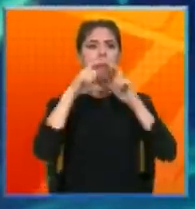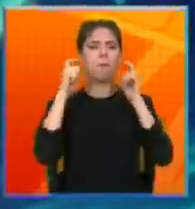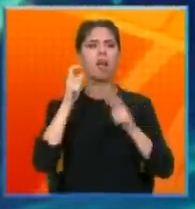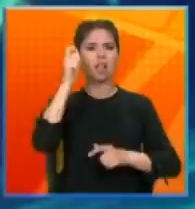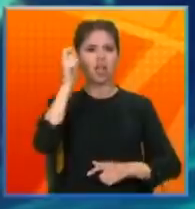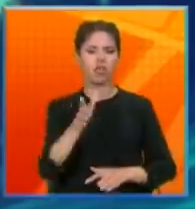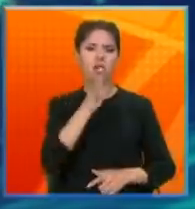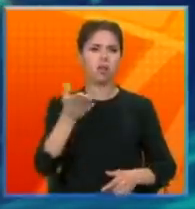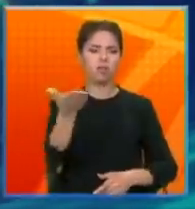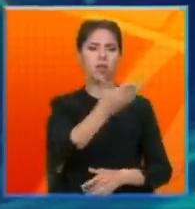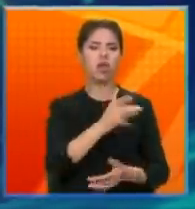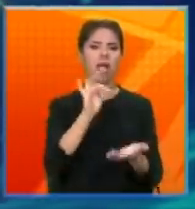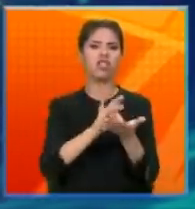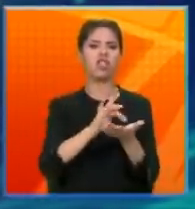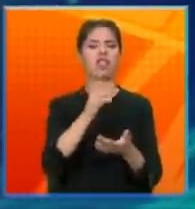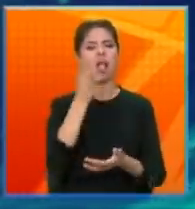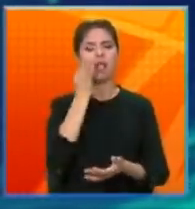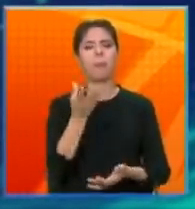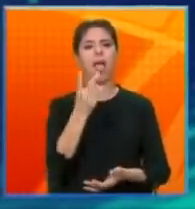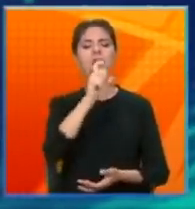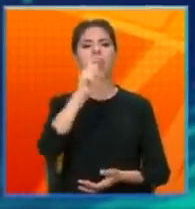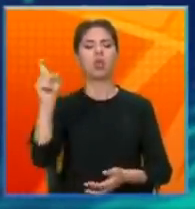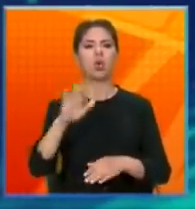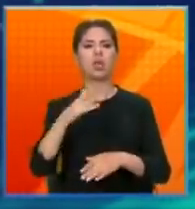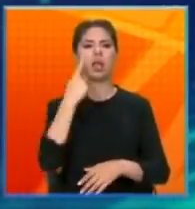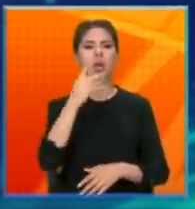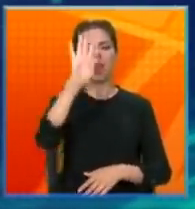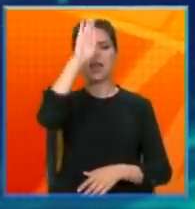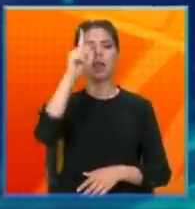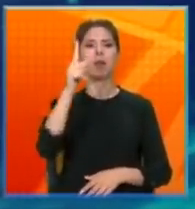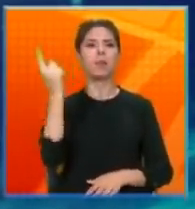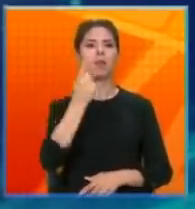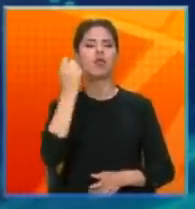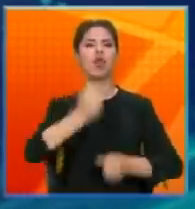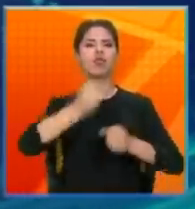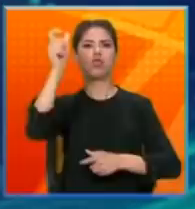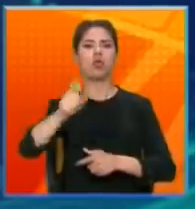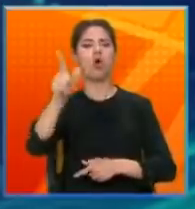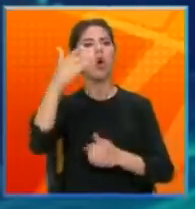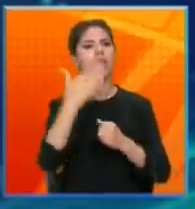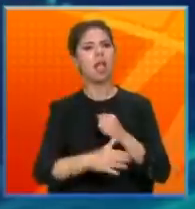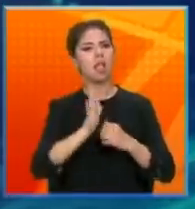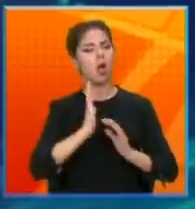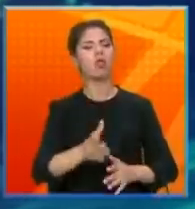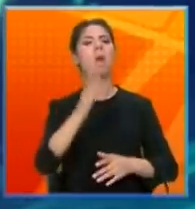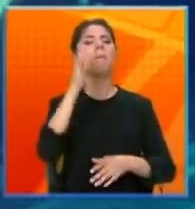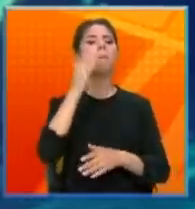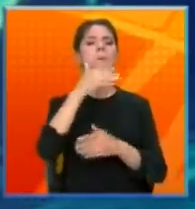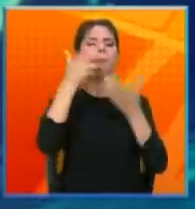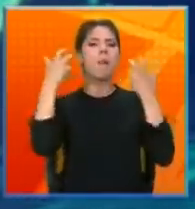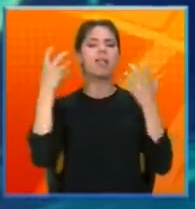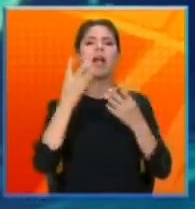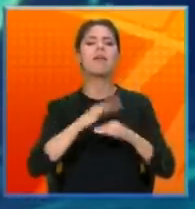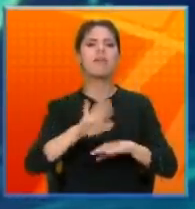Maske artık bir zorunluluk biliyorsunuz. Cezası da belli, 900 lira. İstanbul'da bir minibüs sürücüsü işte o yasağa rağmen maskesini takmadı. Hatta